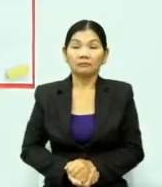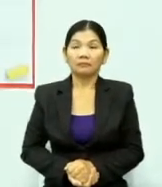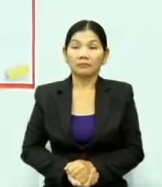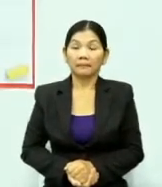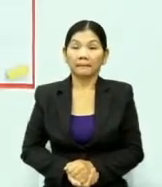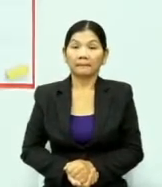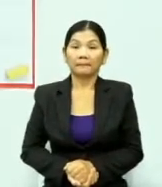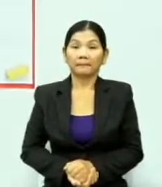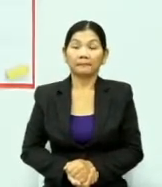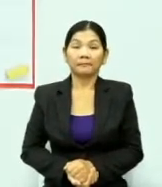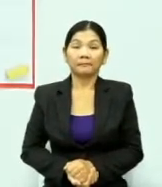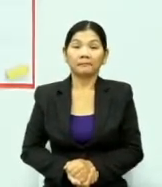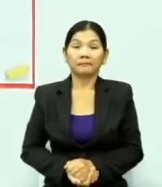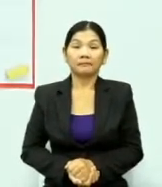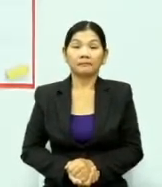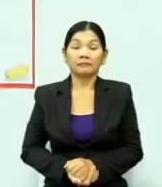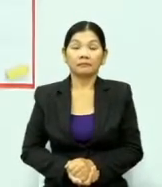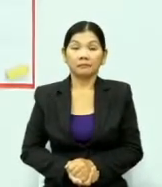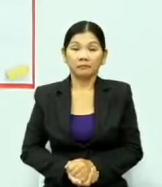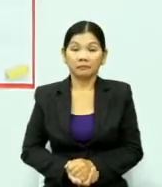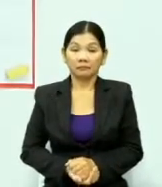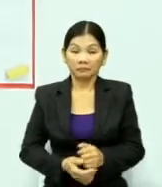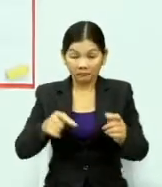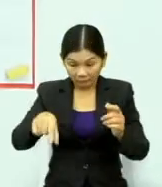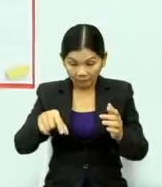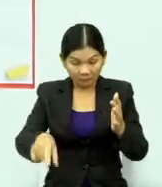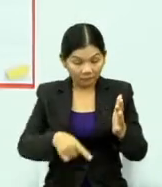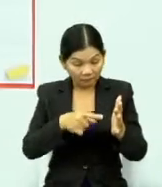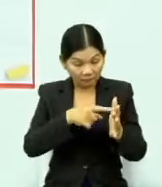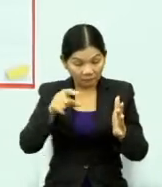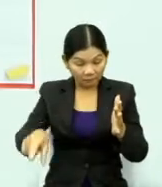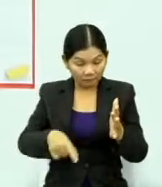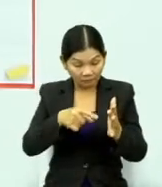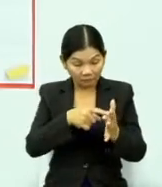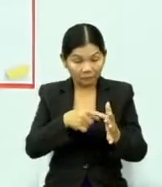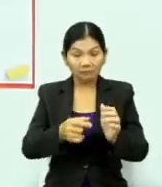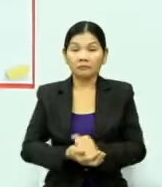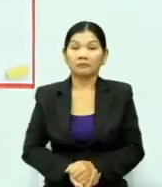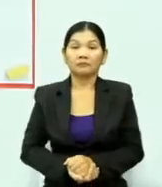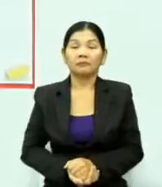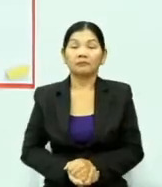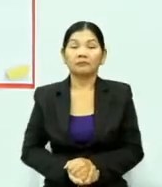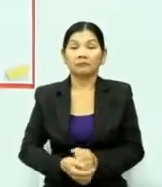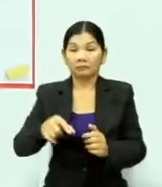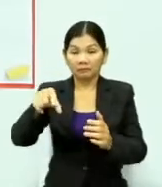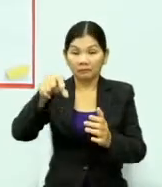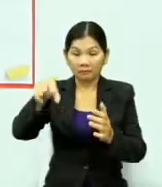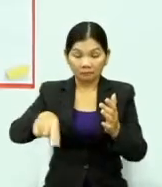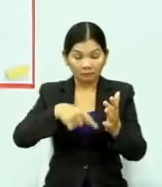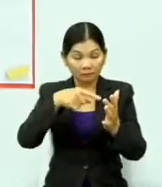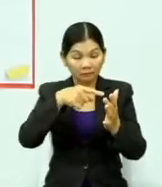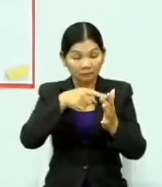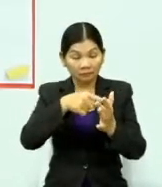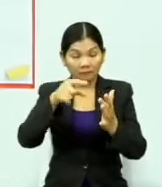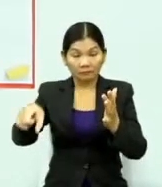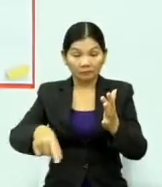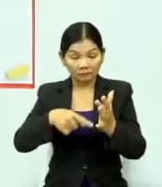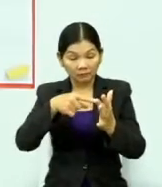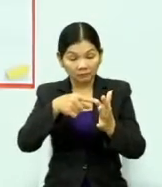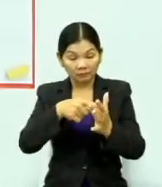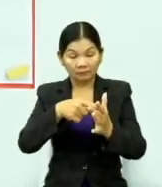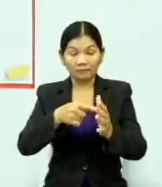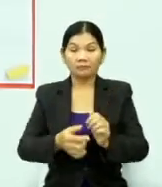em thả. Kế, kế. Chà, mà đồng tiết ná. Bịa này cứ dựng em thả.